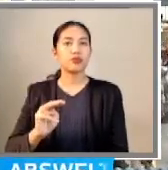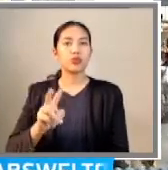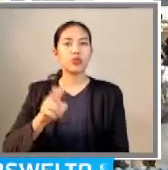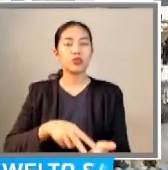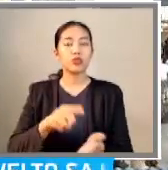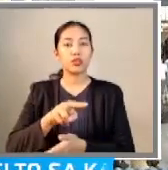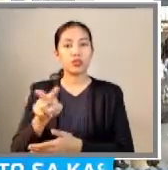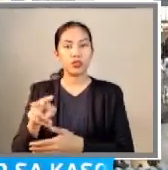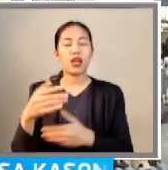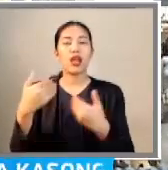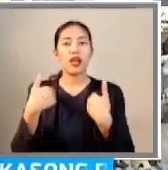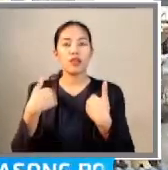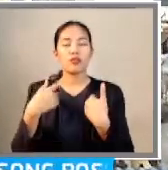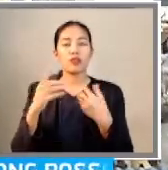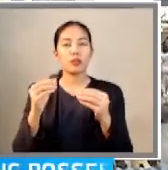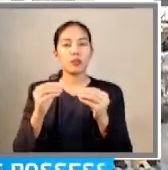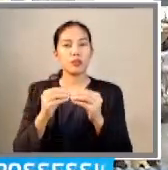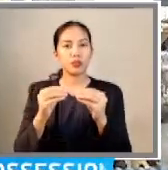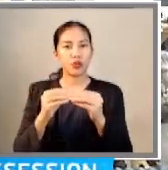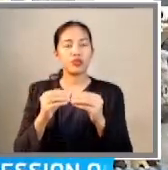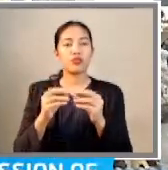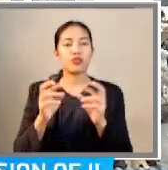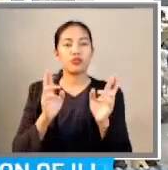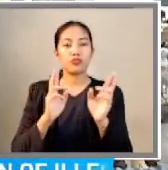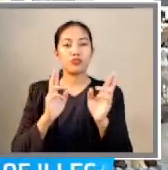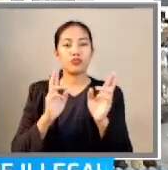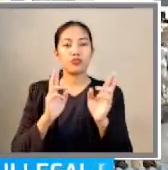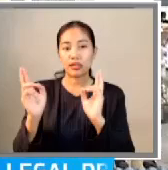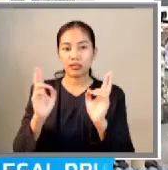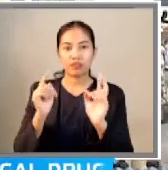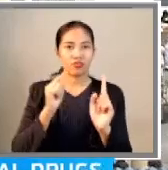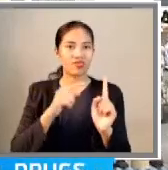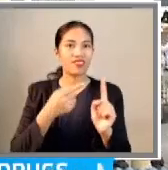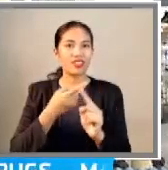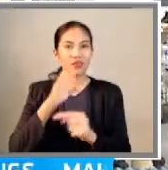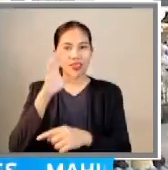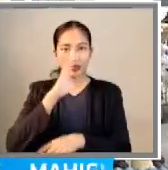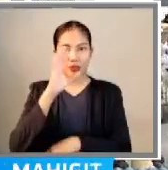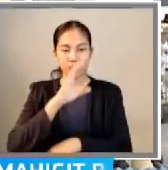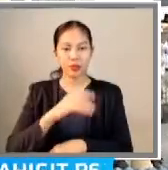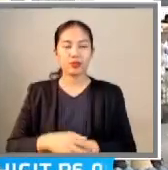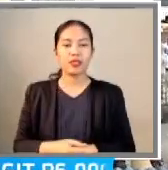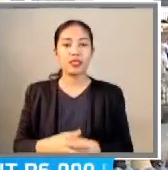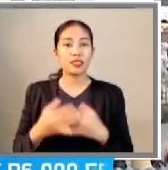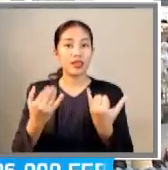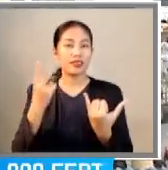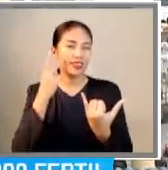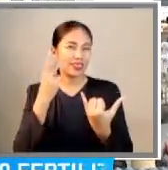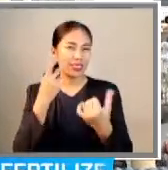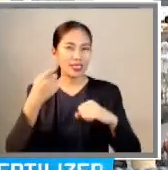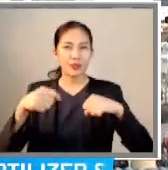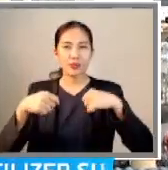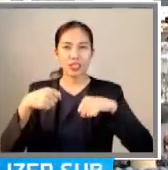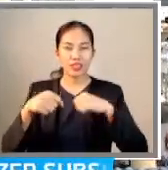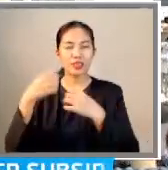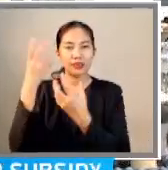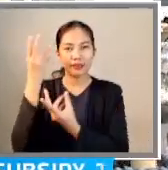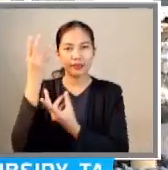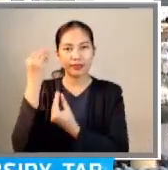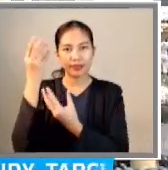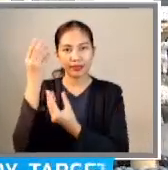si William John Riley Go. Ato pa siyang ilailahon sa Sports Bites hatid ni Luan Merondina ng GMA Regional